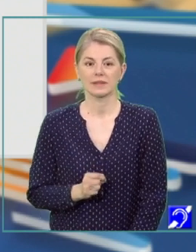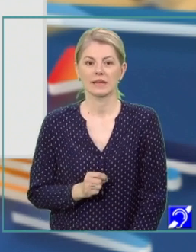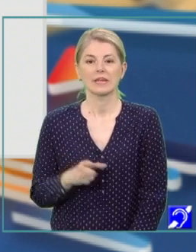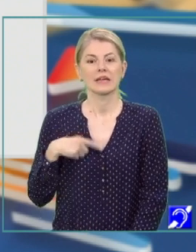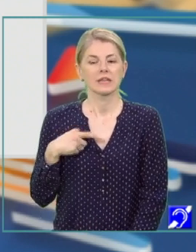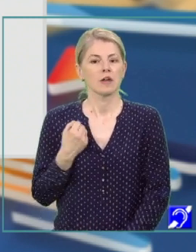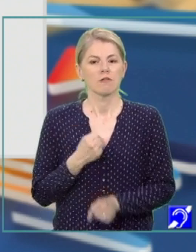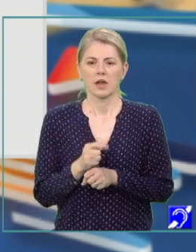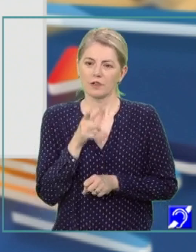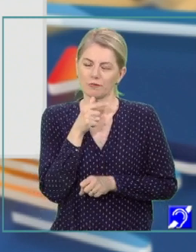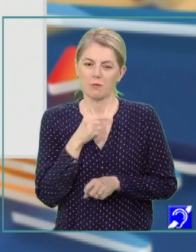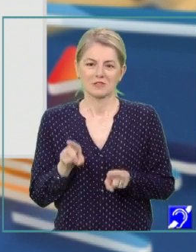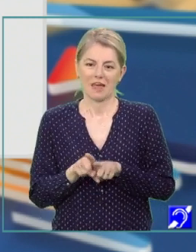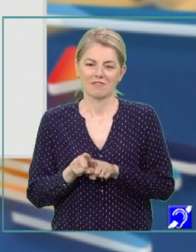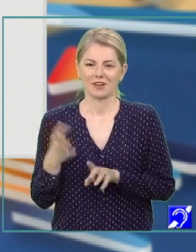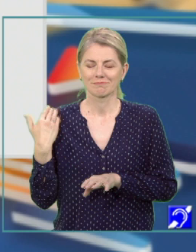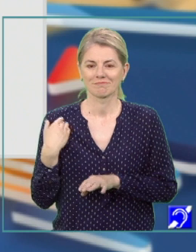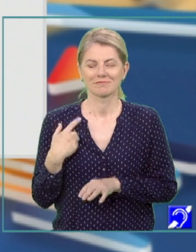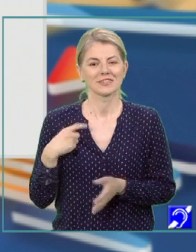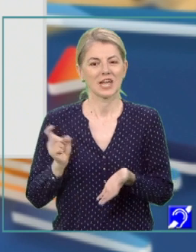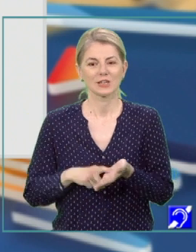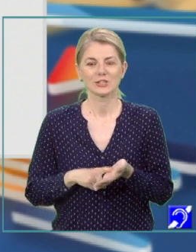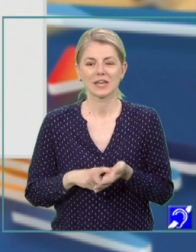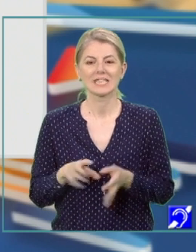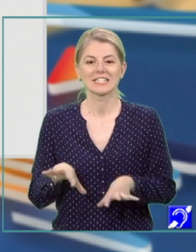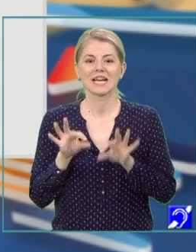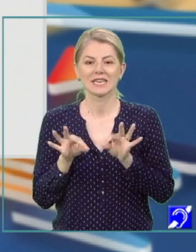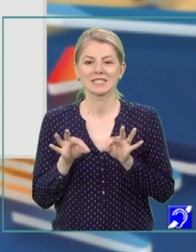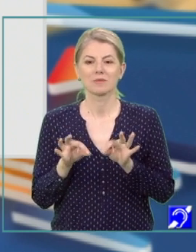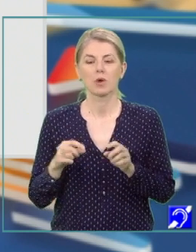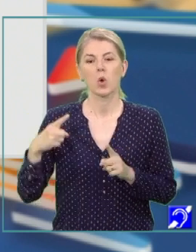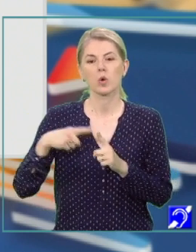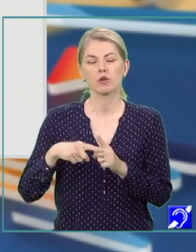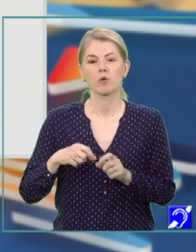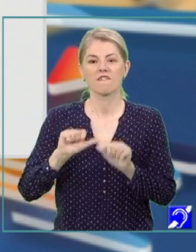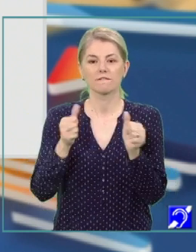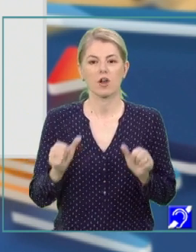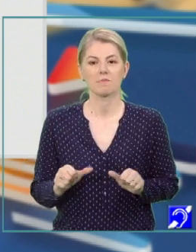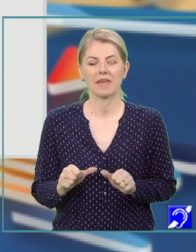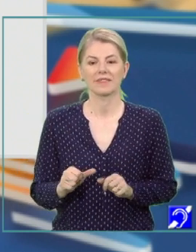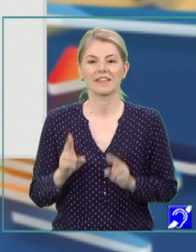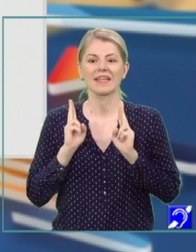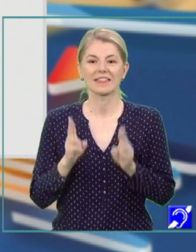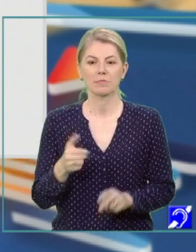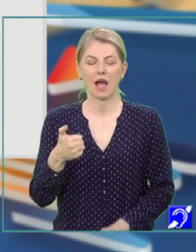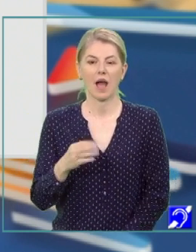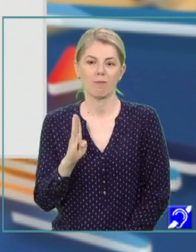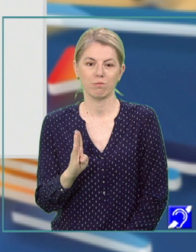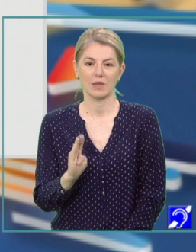este foarte frumos de altfel, ne cere să găsim unghiul format de dreptele